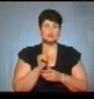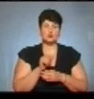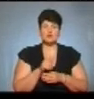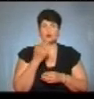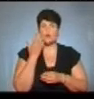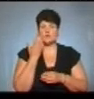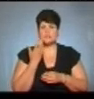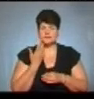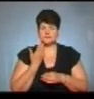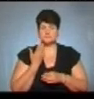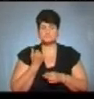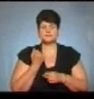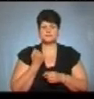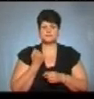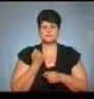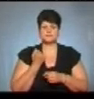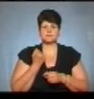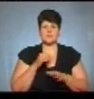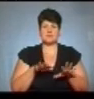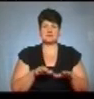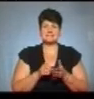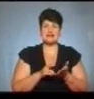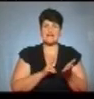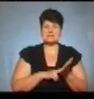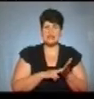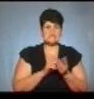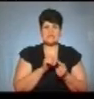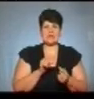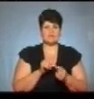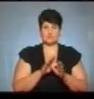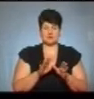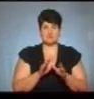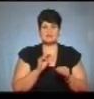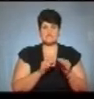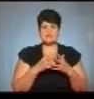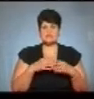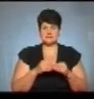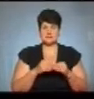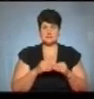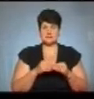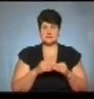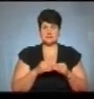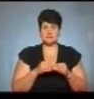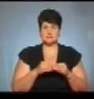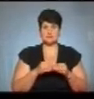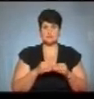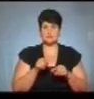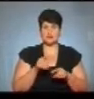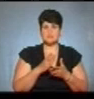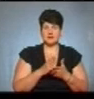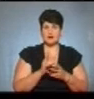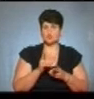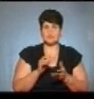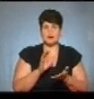коли місце реєстрації не відповідає, тобто в складі сім'ї зареєстрована людина, яка фактично не проживає.